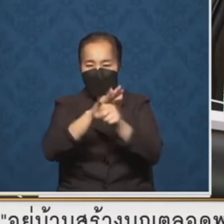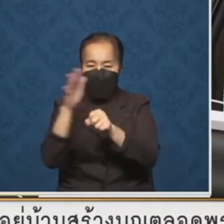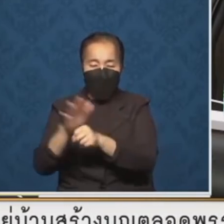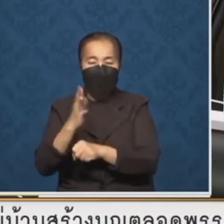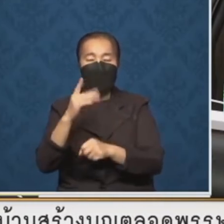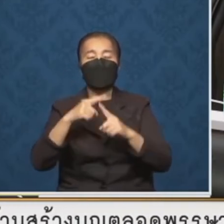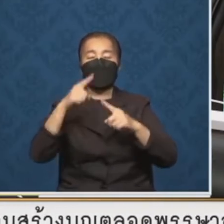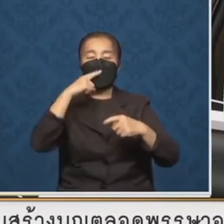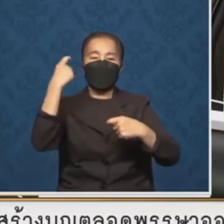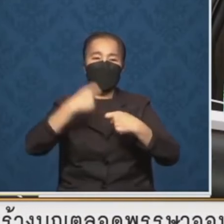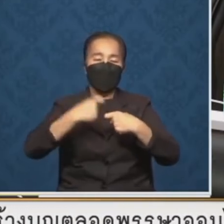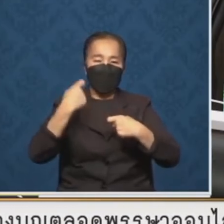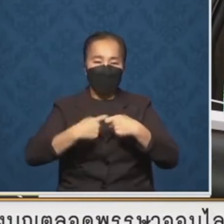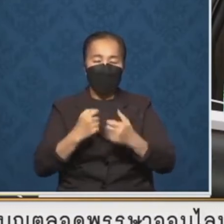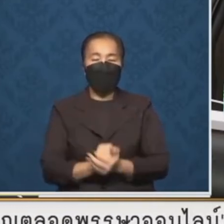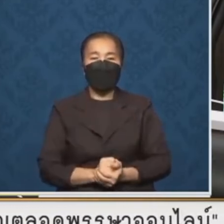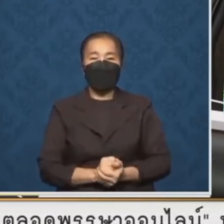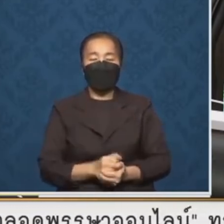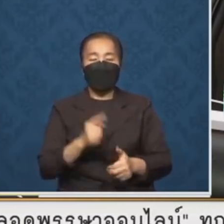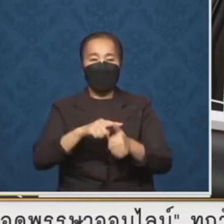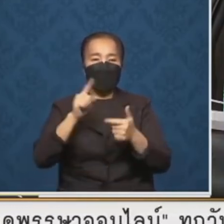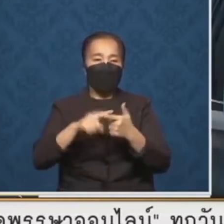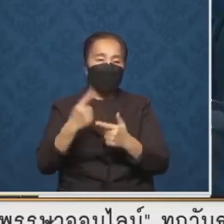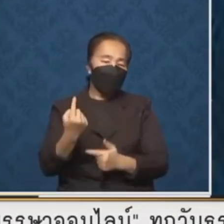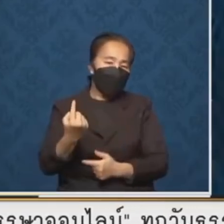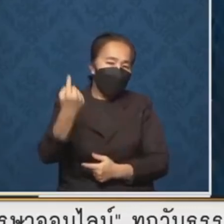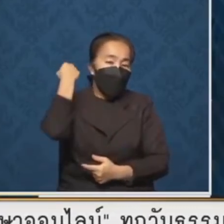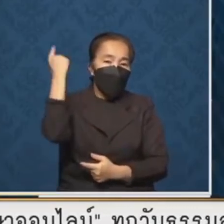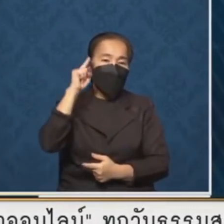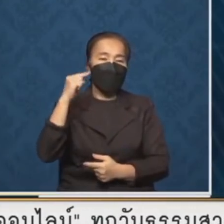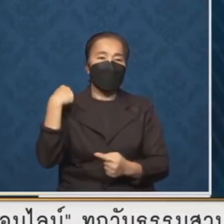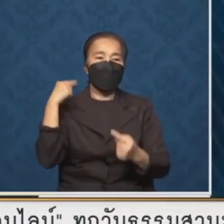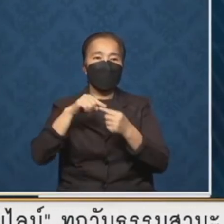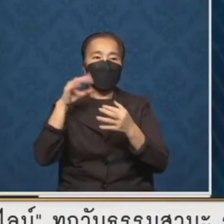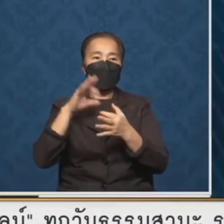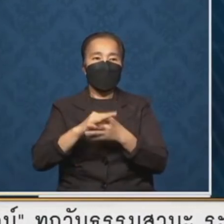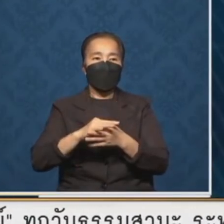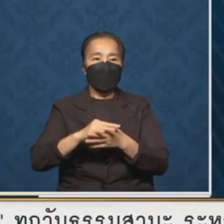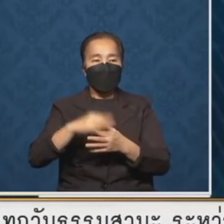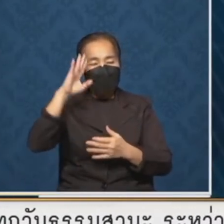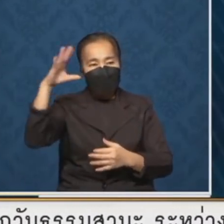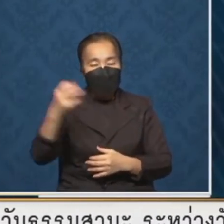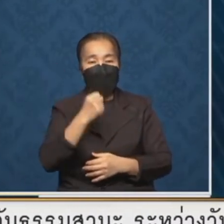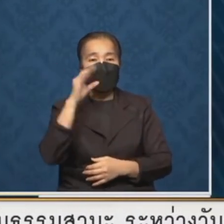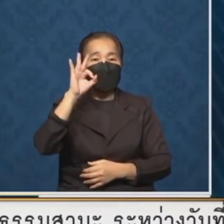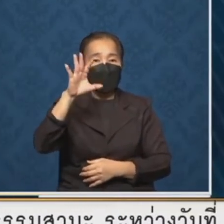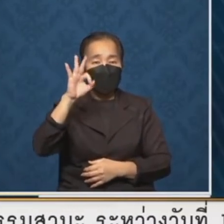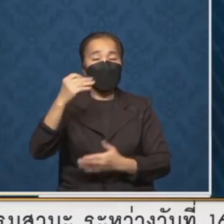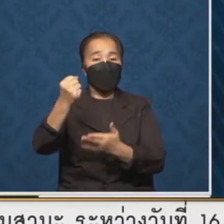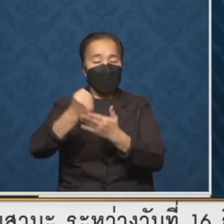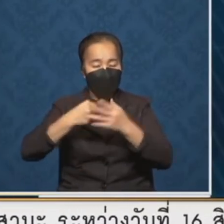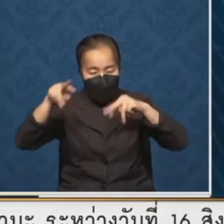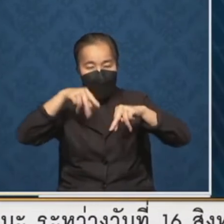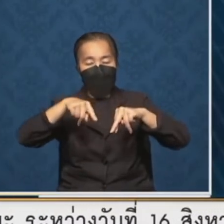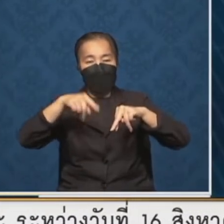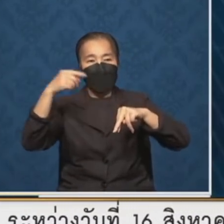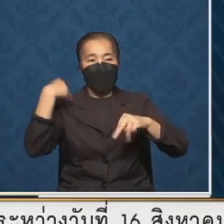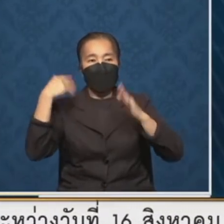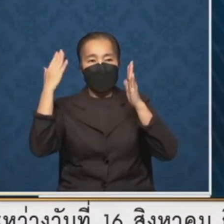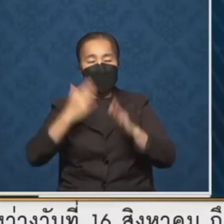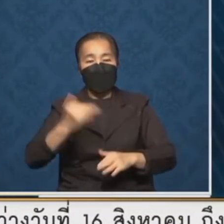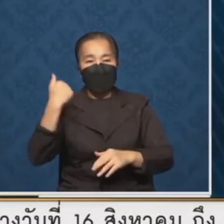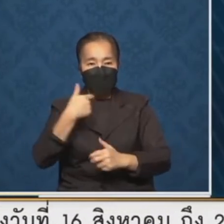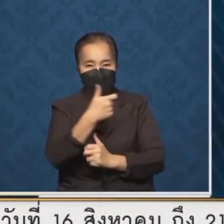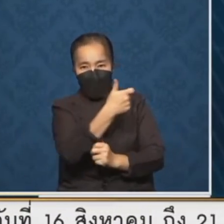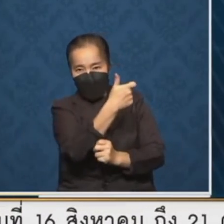ครับหรือเราลองย้อนกลับไปตอนเกิดเหตุการณ์ยิงโคราชครับ Facebook ก็เป็นคนที่ตรวจพบว่าคนร้ายกำลังไลฟ์ใน